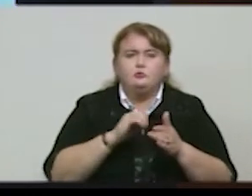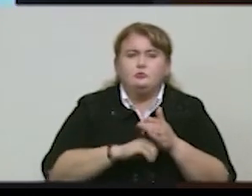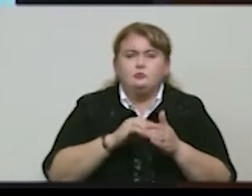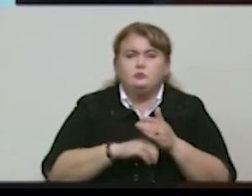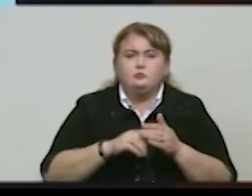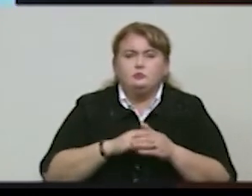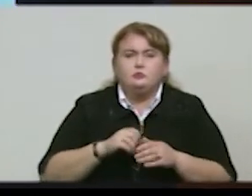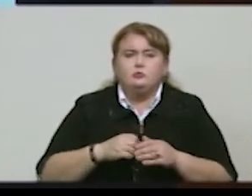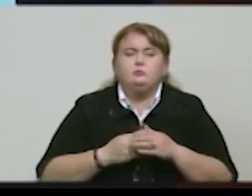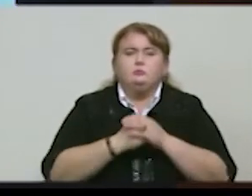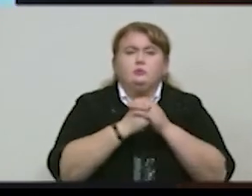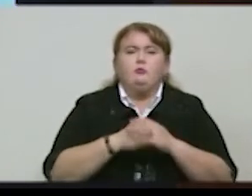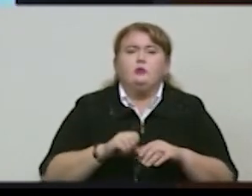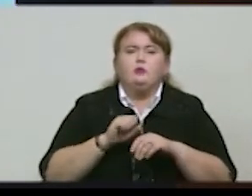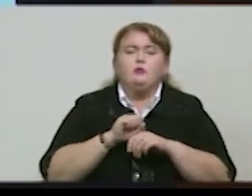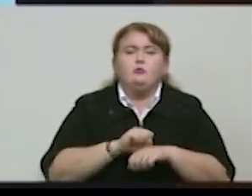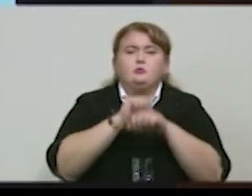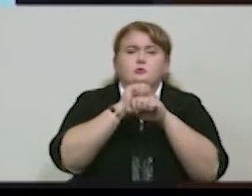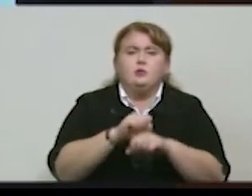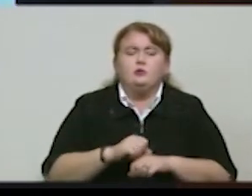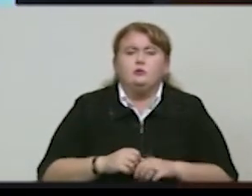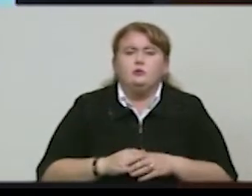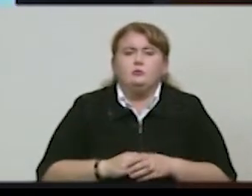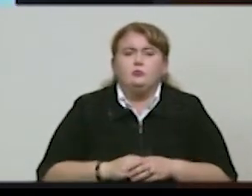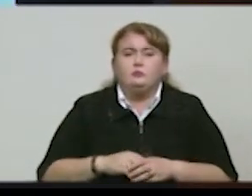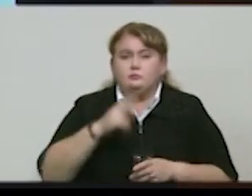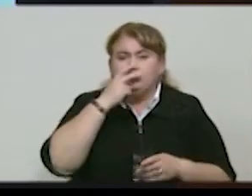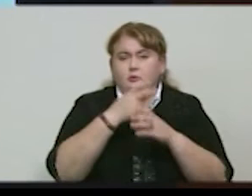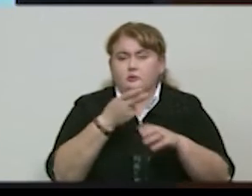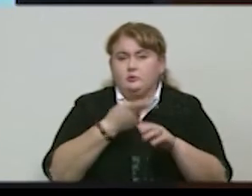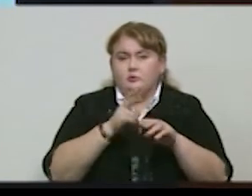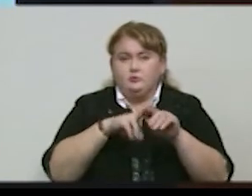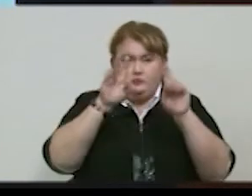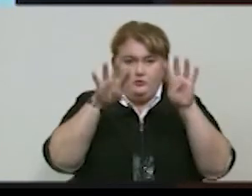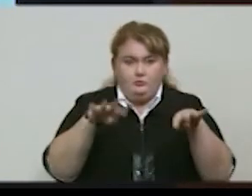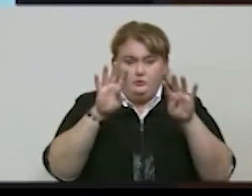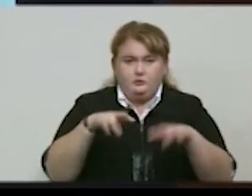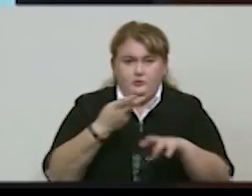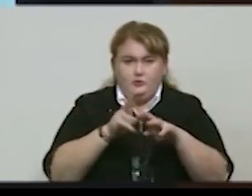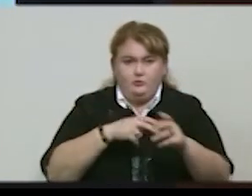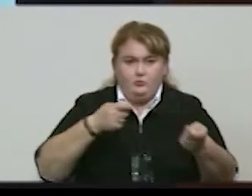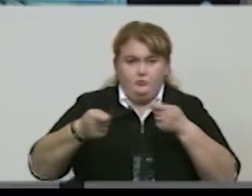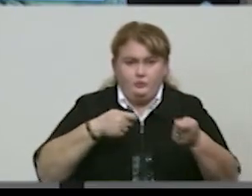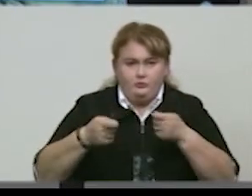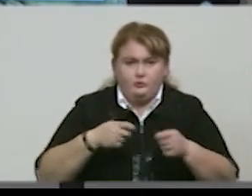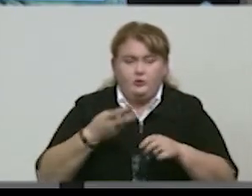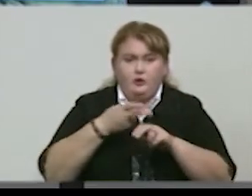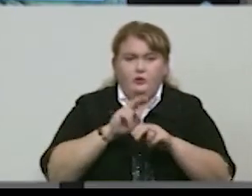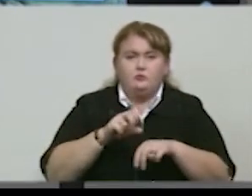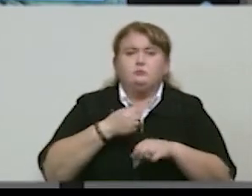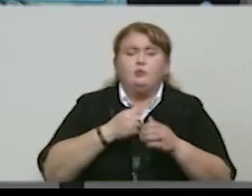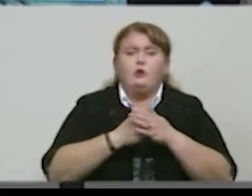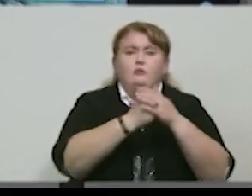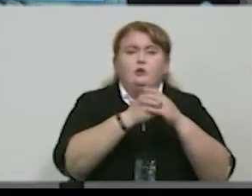подавления восстания. Посмотрите на эту таблицу. Это правление, это подавление